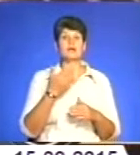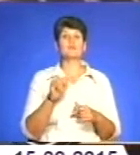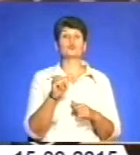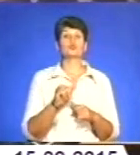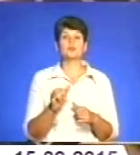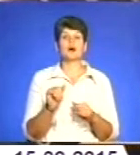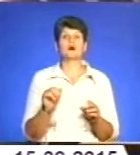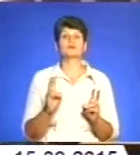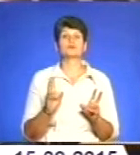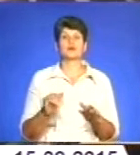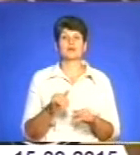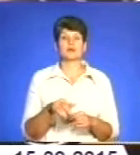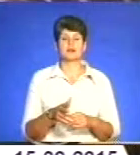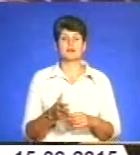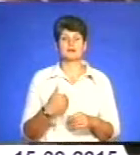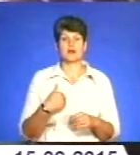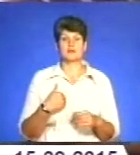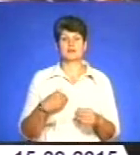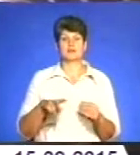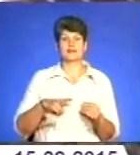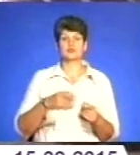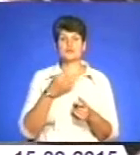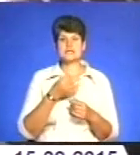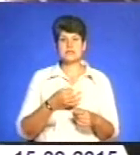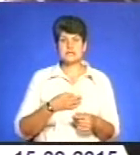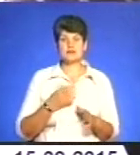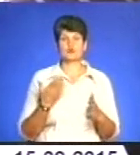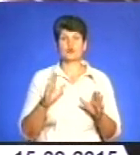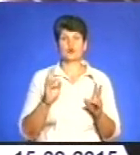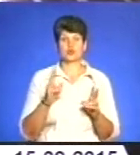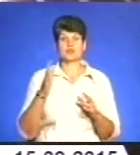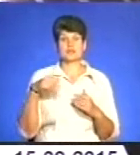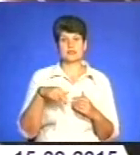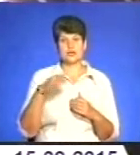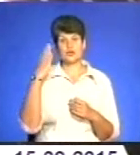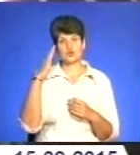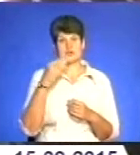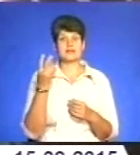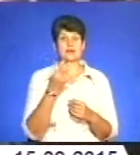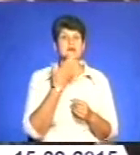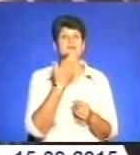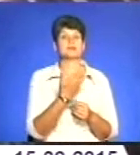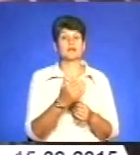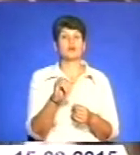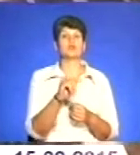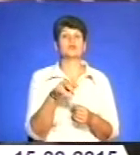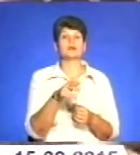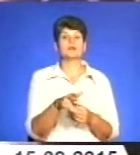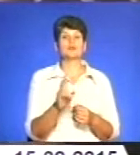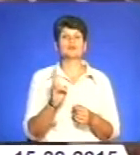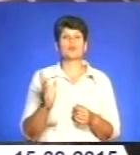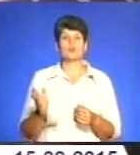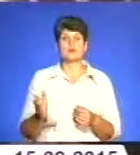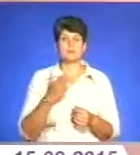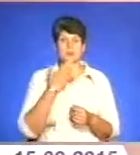куди, до кого. Нам директор сказав школи, якщо хтось йде чужим, то треба спитати, куди йдете, до кого. І ми